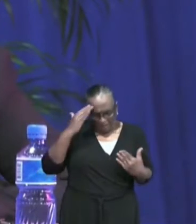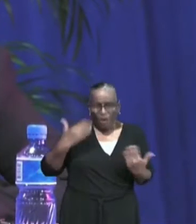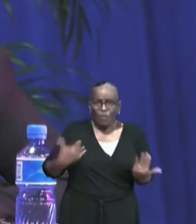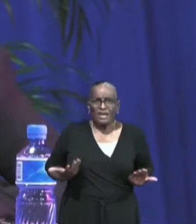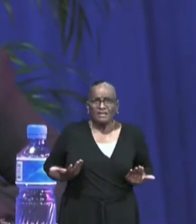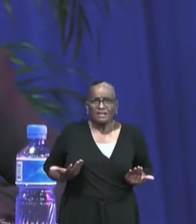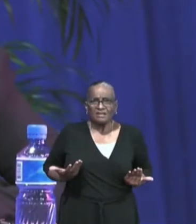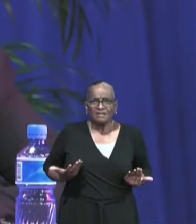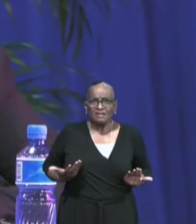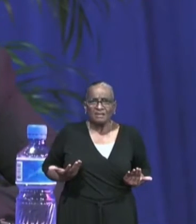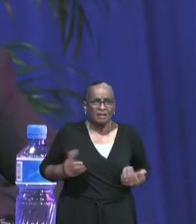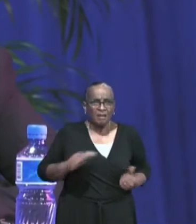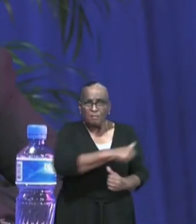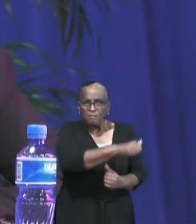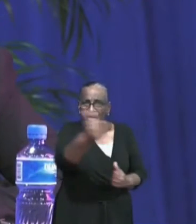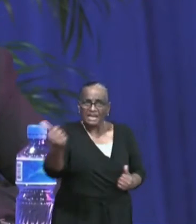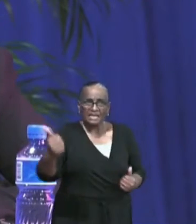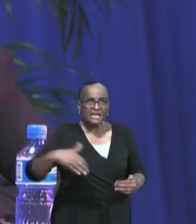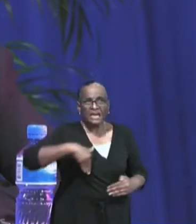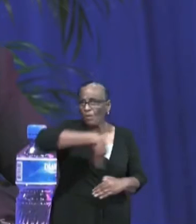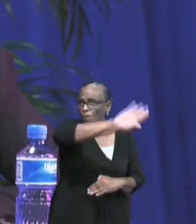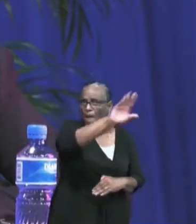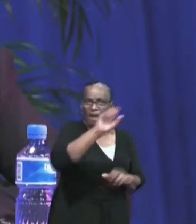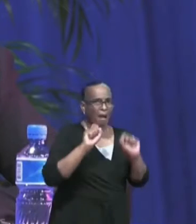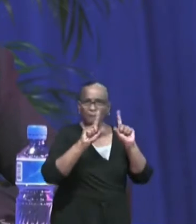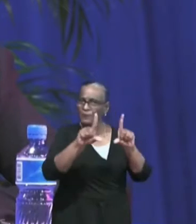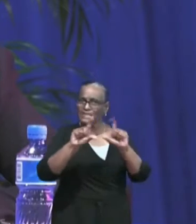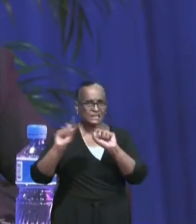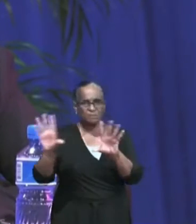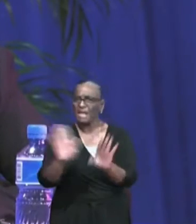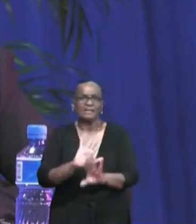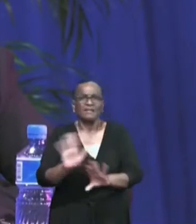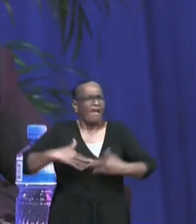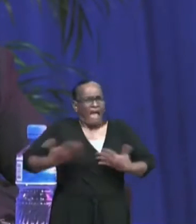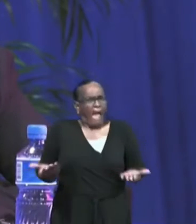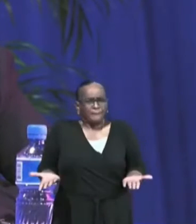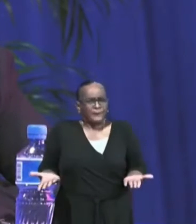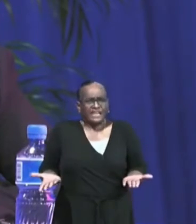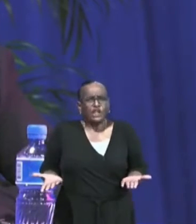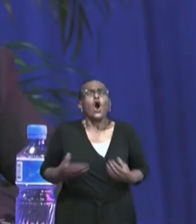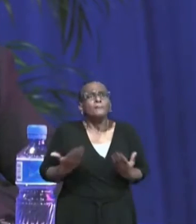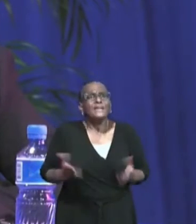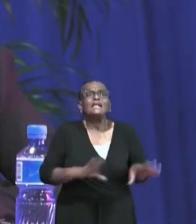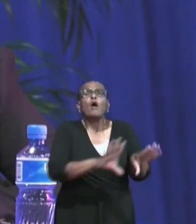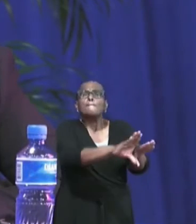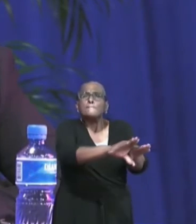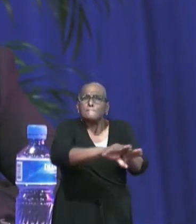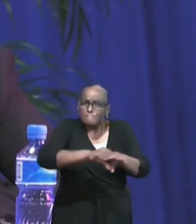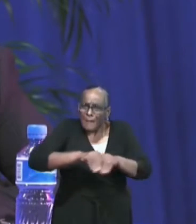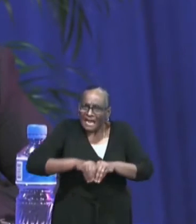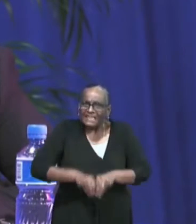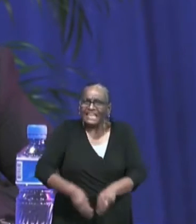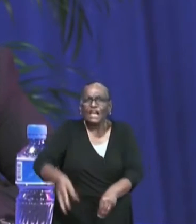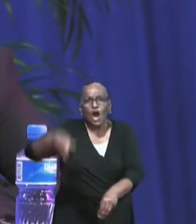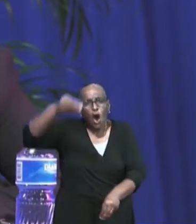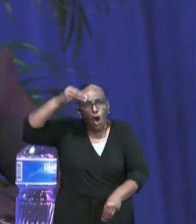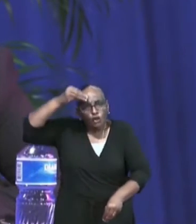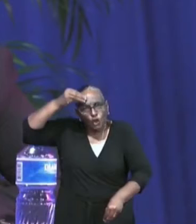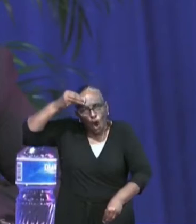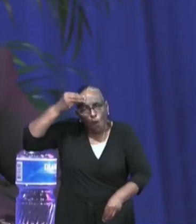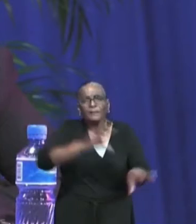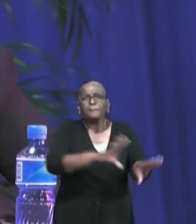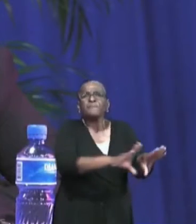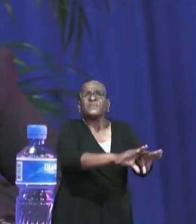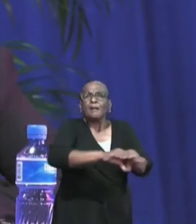waarbij ieder besmet is, als we gewoon de gezondheidszorgsmaatregelen in acht nemen. Er zullen